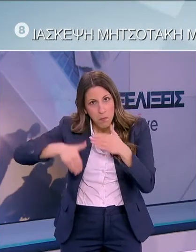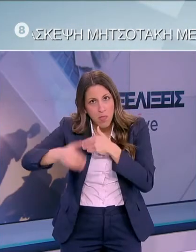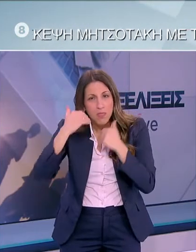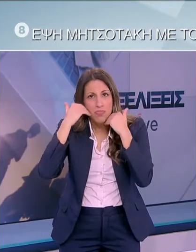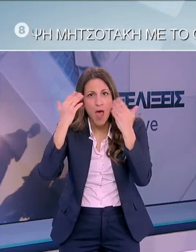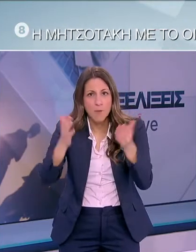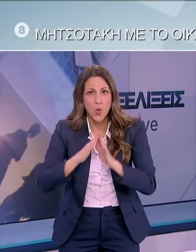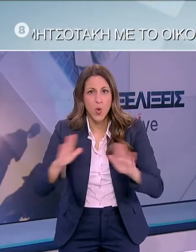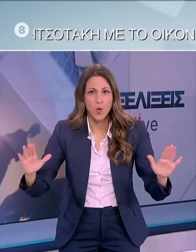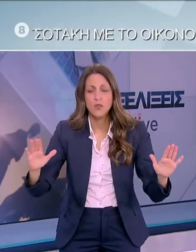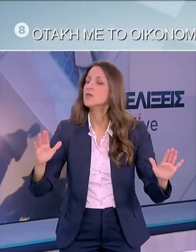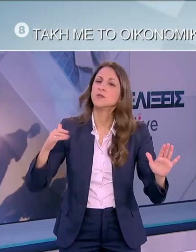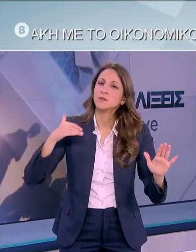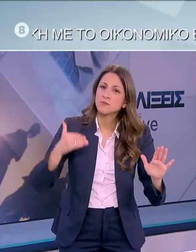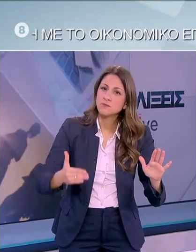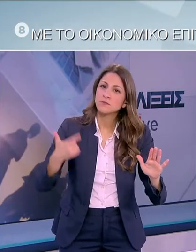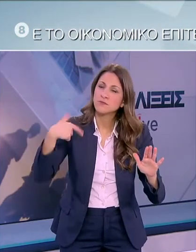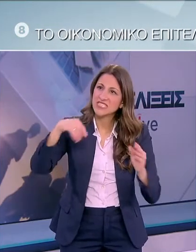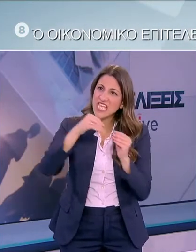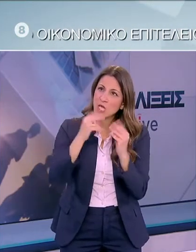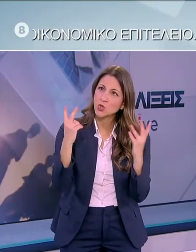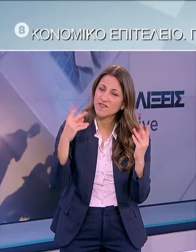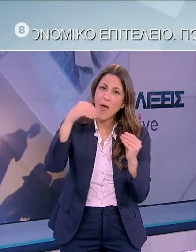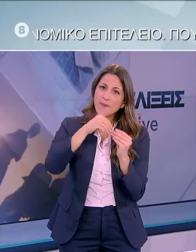έτσι θελική λογική η οποία περνάει μέσα από